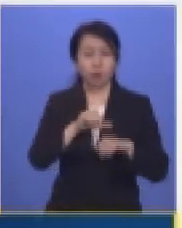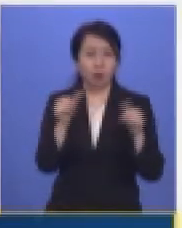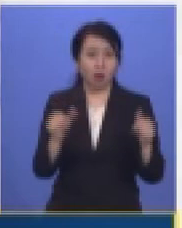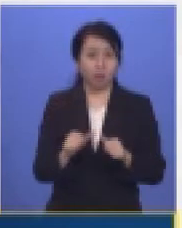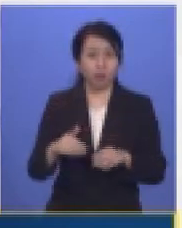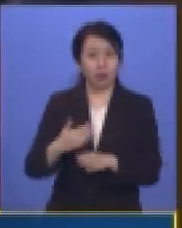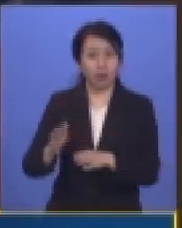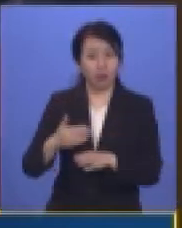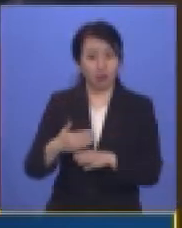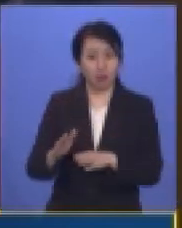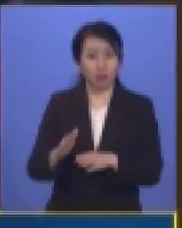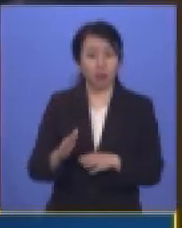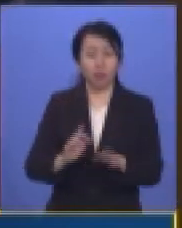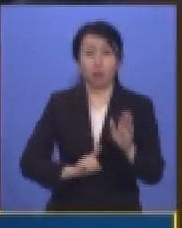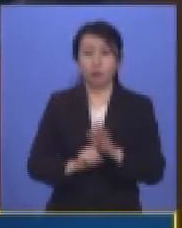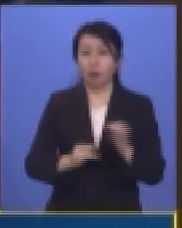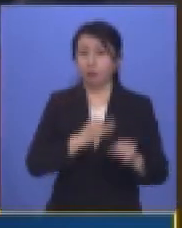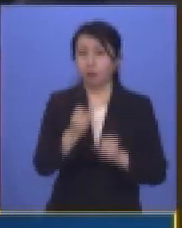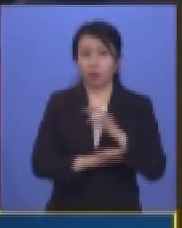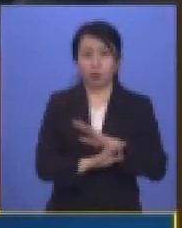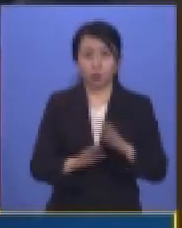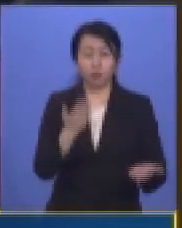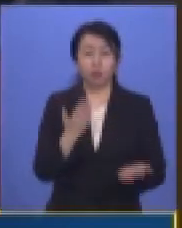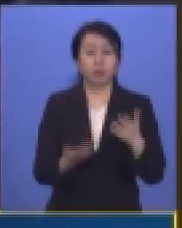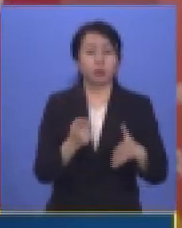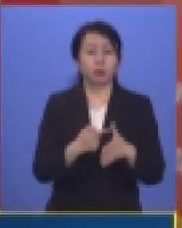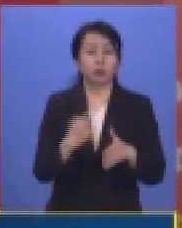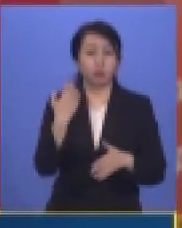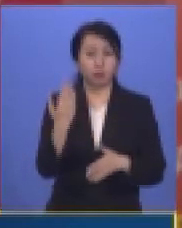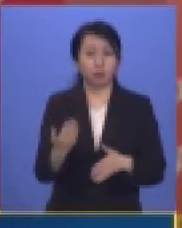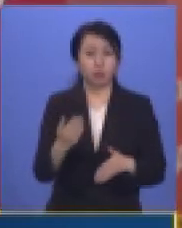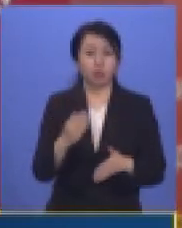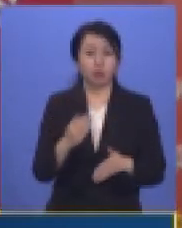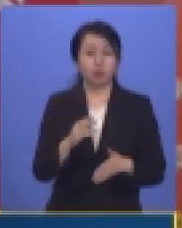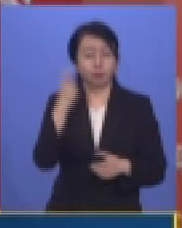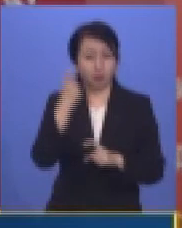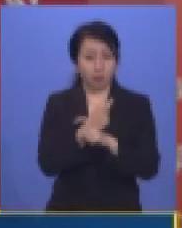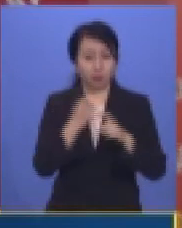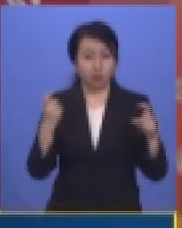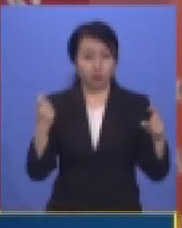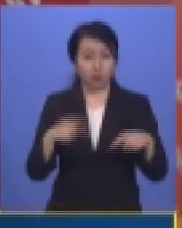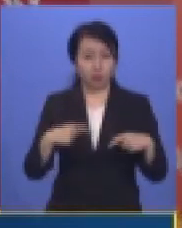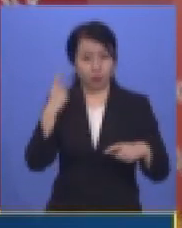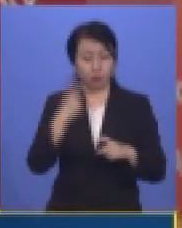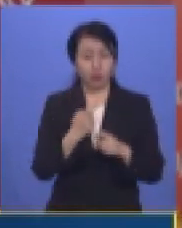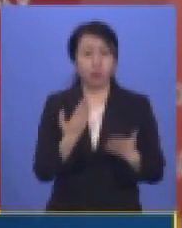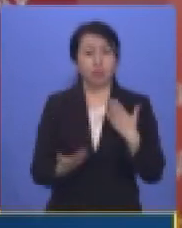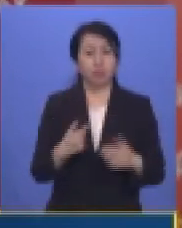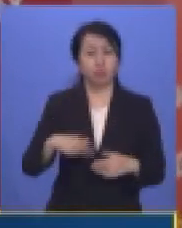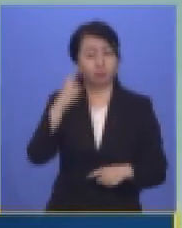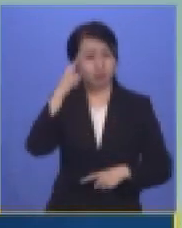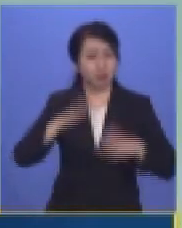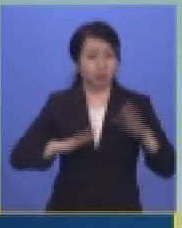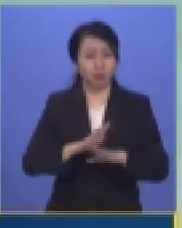уже оформили кредит. Не вступайте в диалог, даже если они называют ваши анкетные данные и другие сведения. Если все-таки